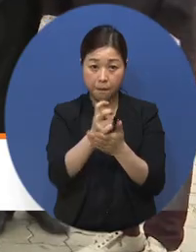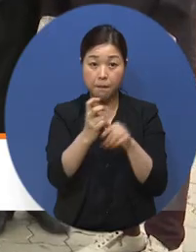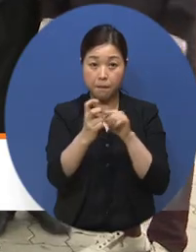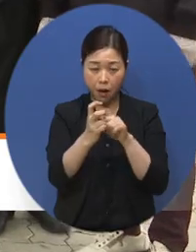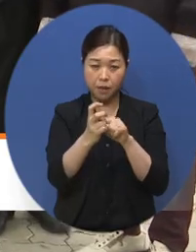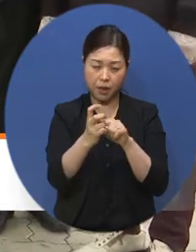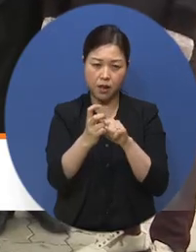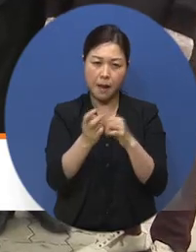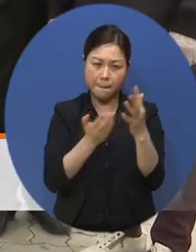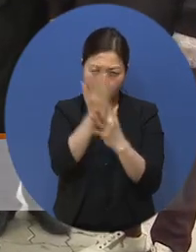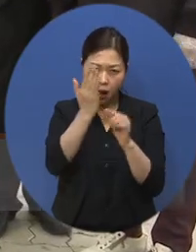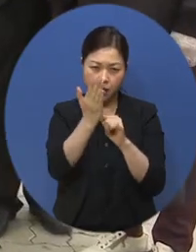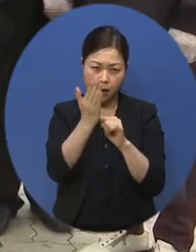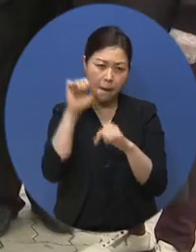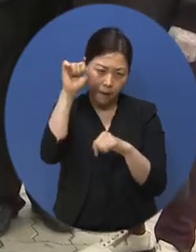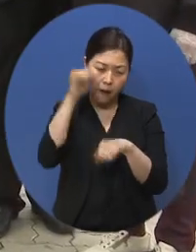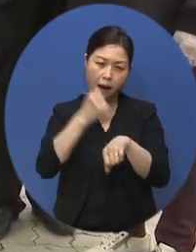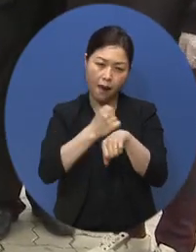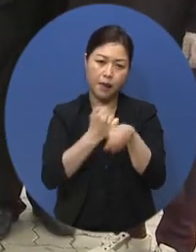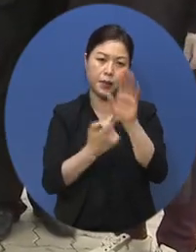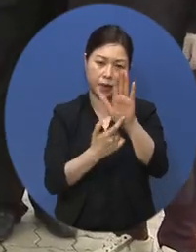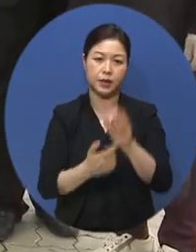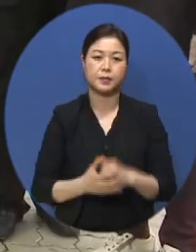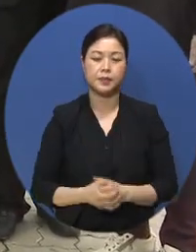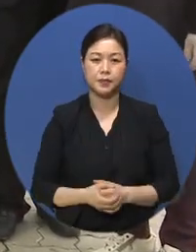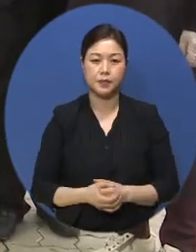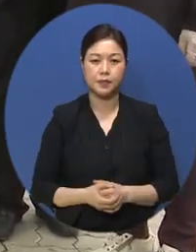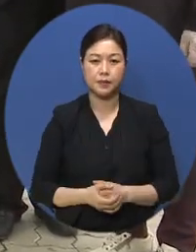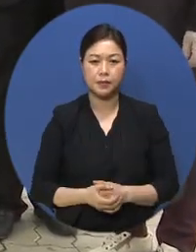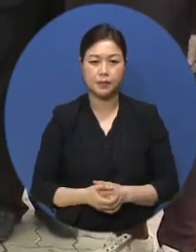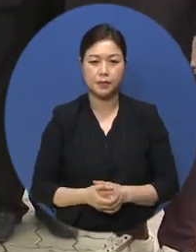특별법 처리 촉구 활동을 전개했습니다.